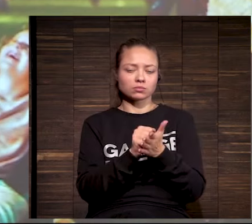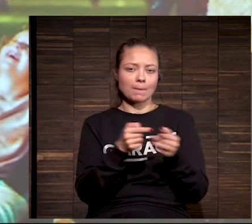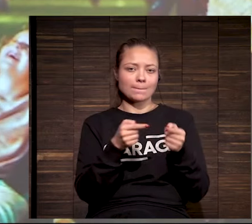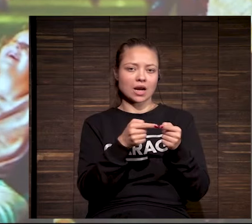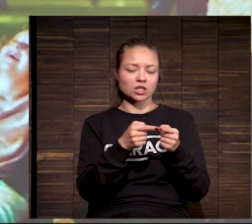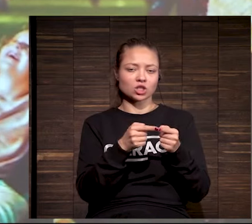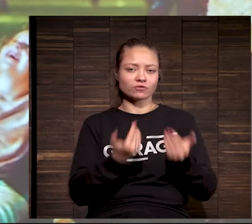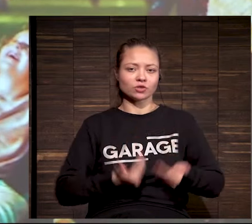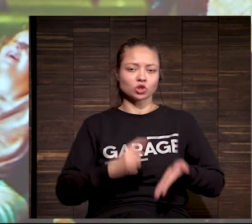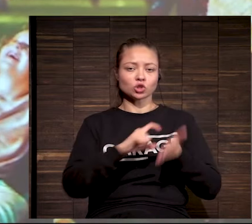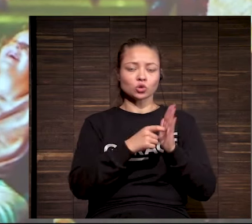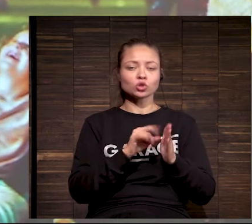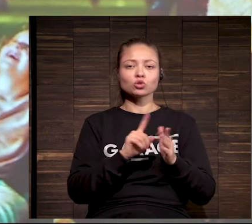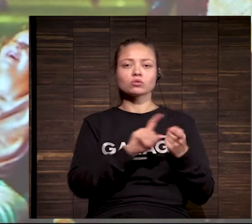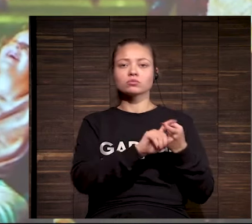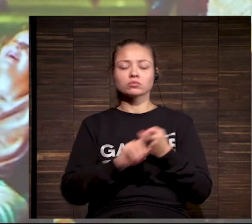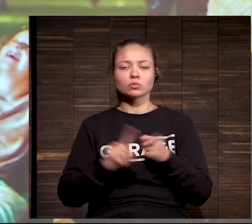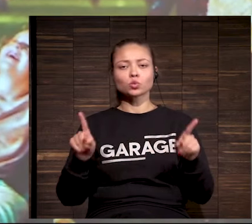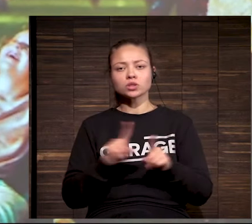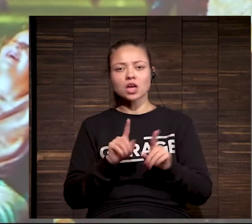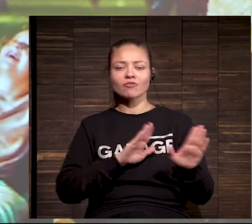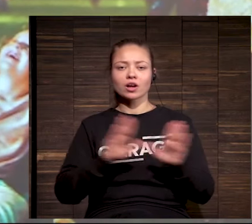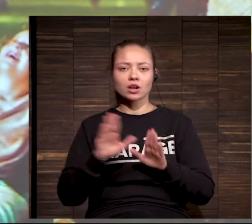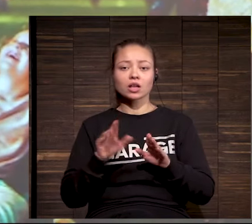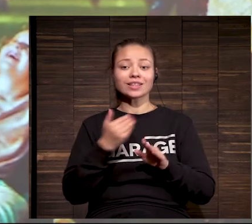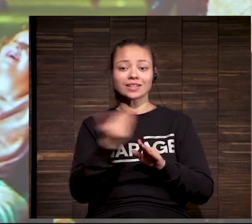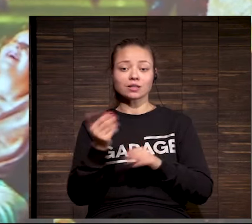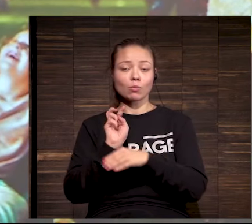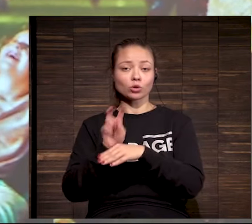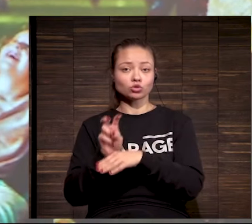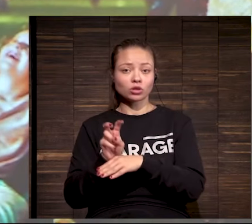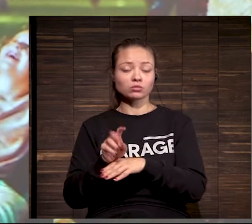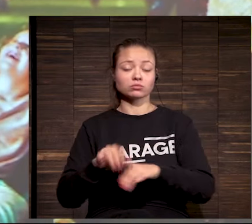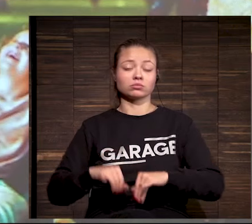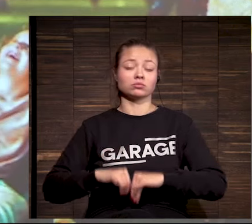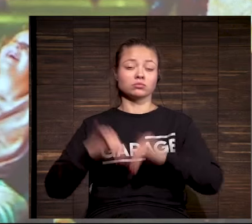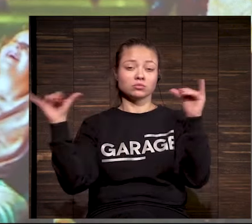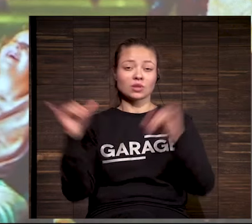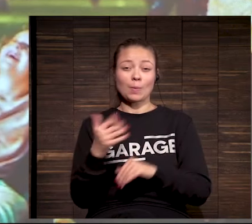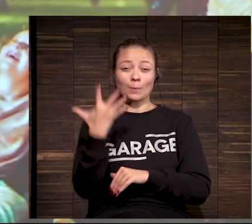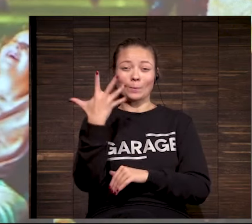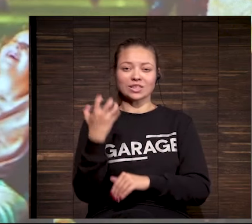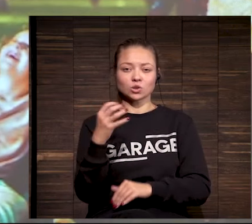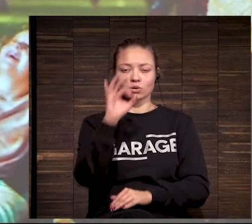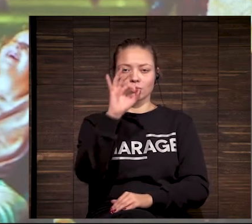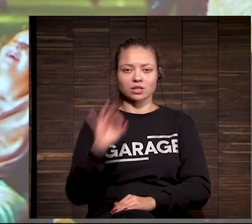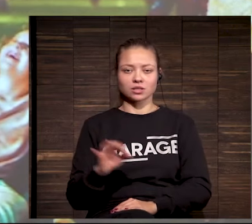что касается музеев и галерей в халли их посещаемость увеличилась на пятьсот процентов